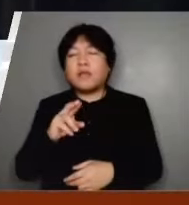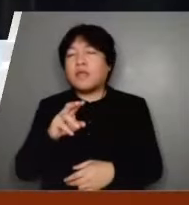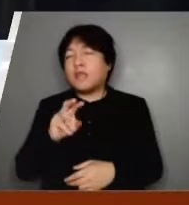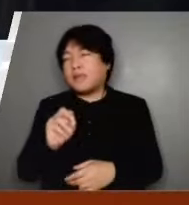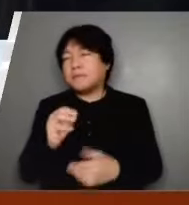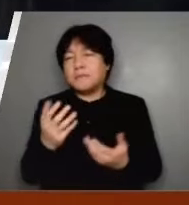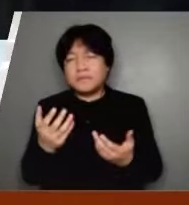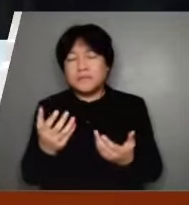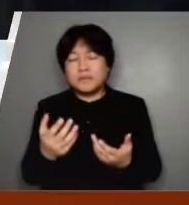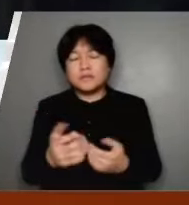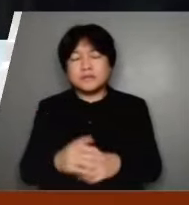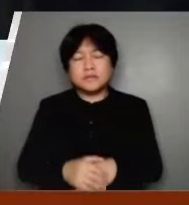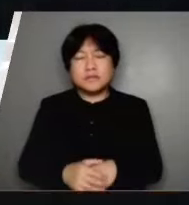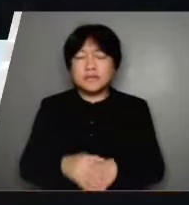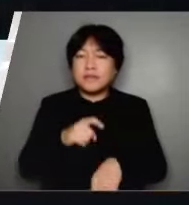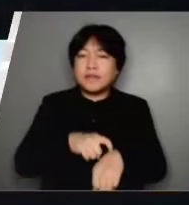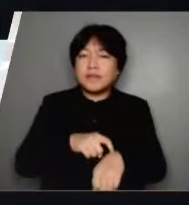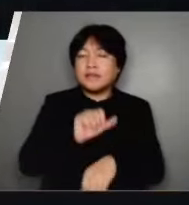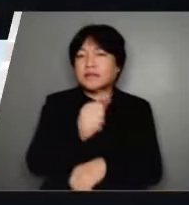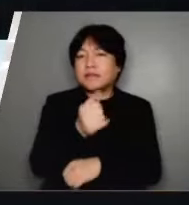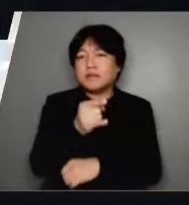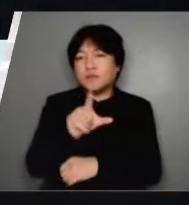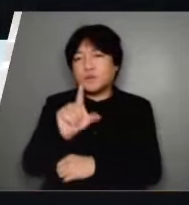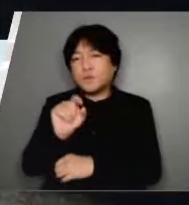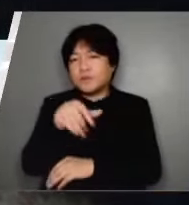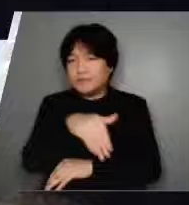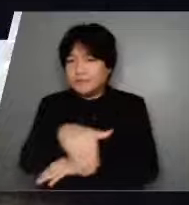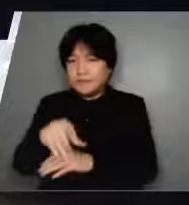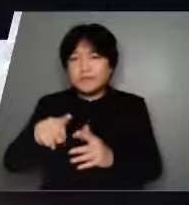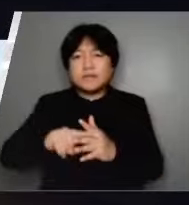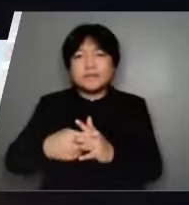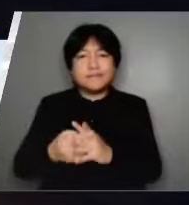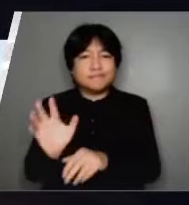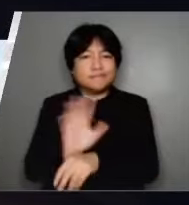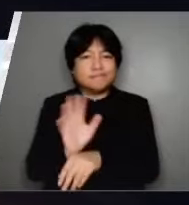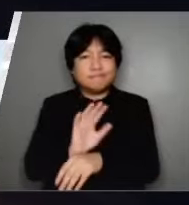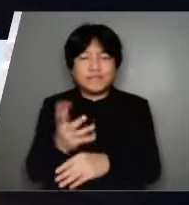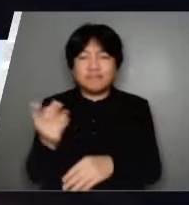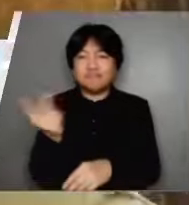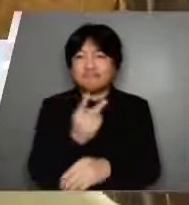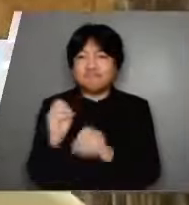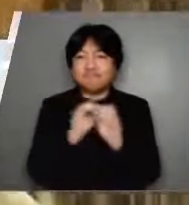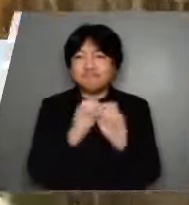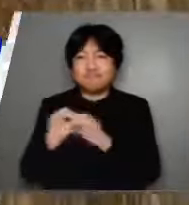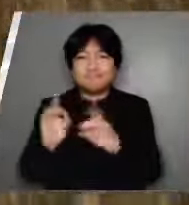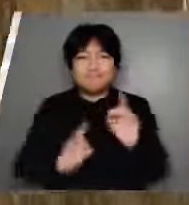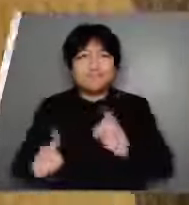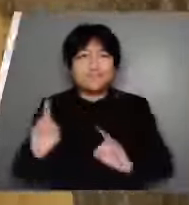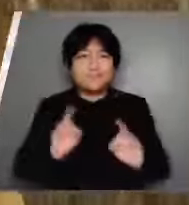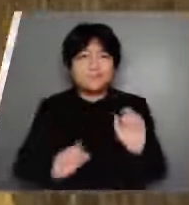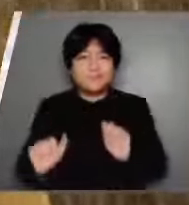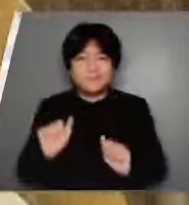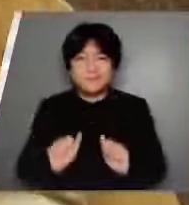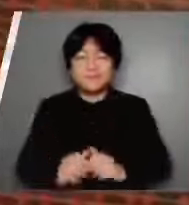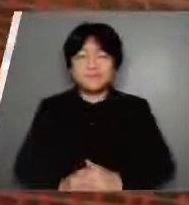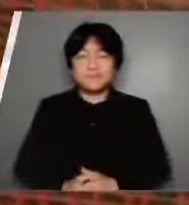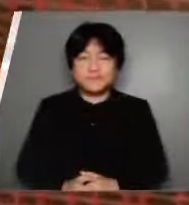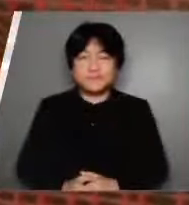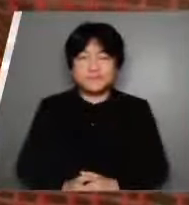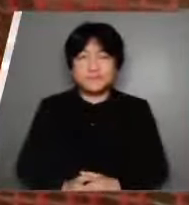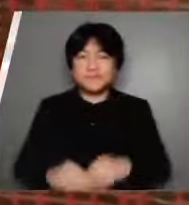tuwing 10:20 ng gabi ang malaasot pusang bangayan ng dalawa. Para sa